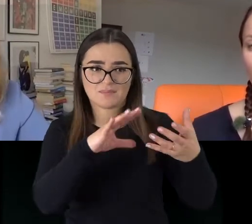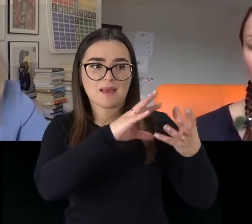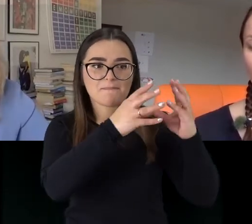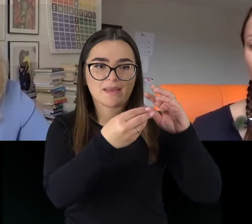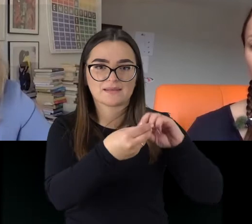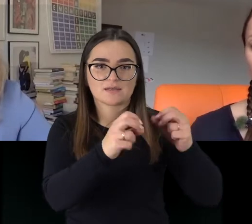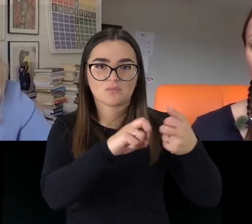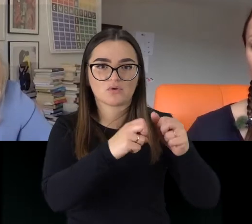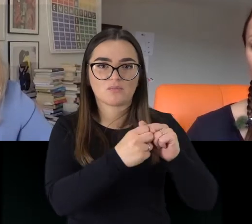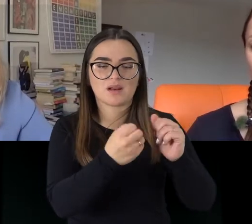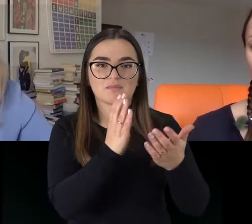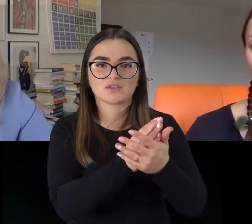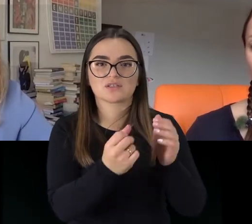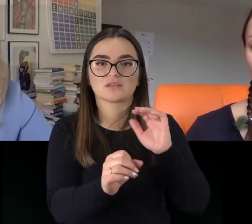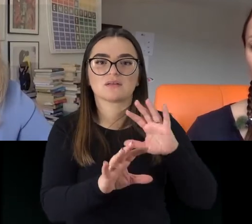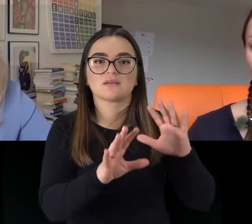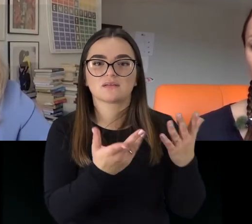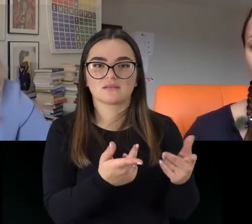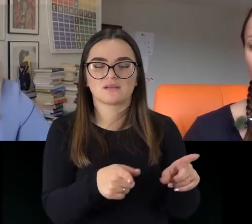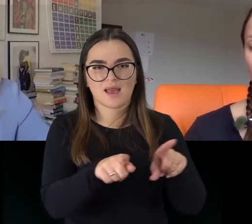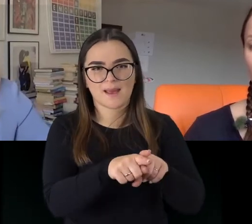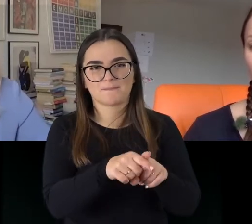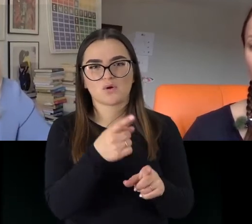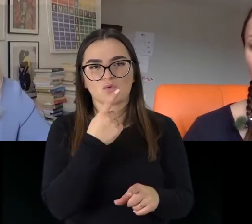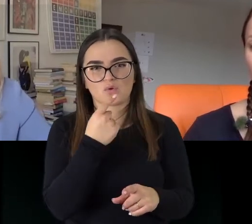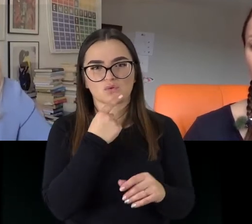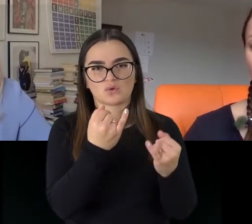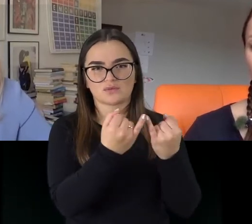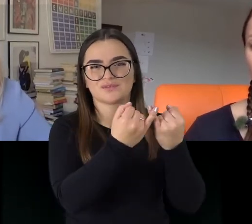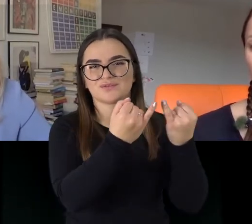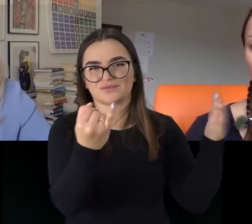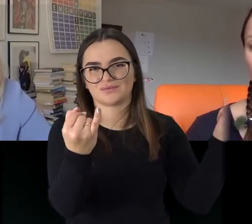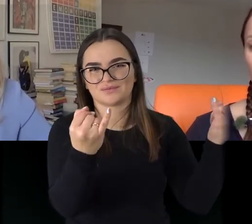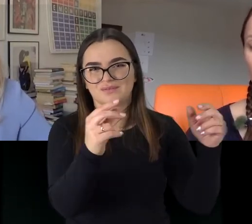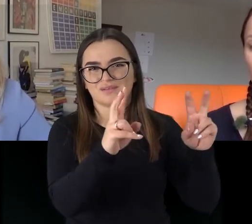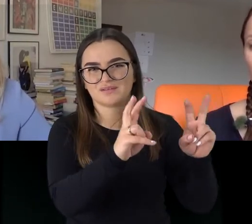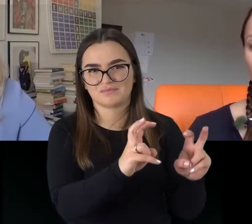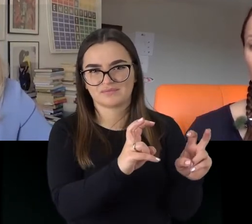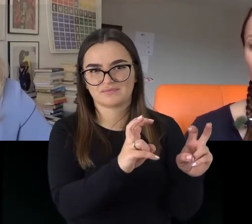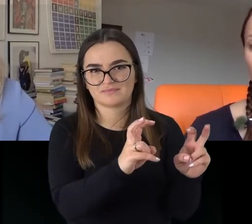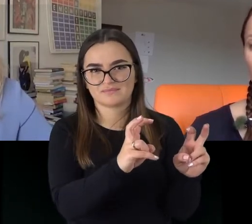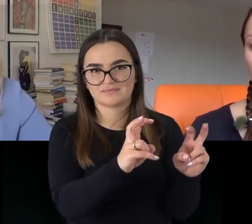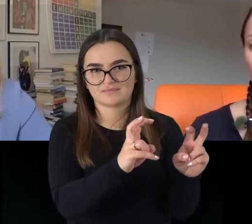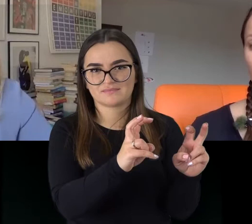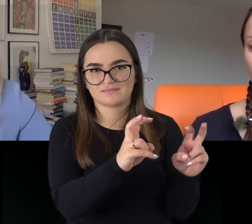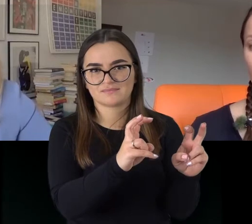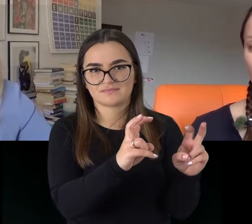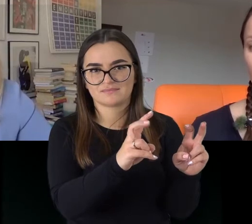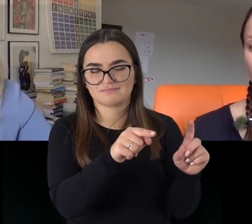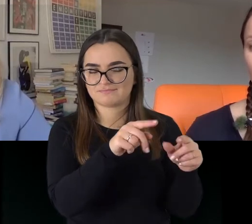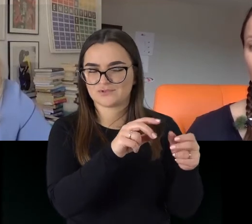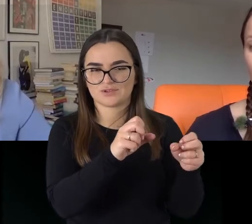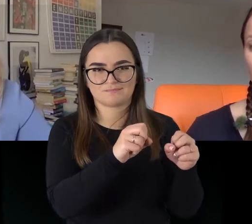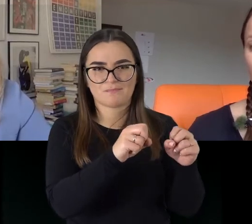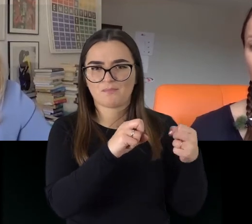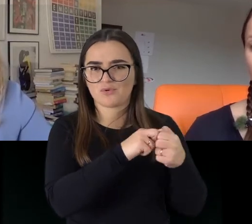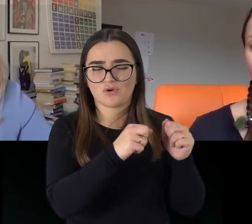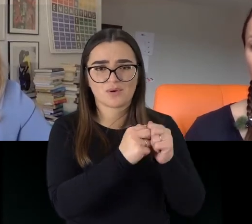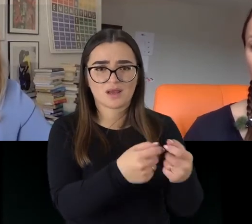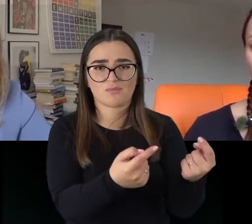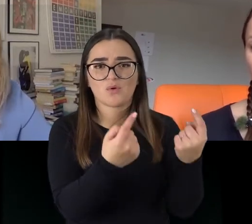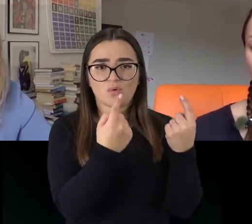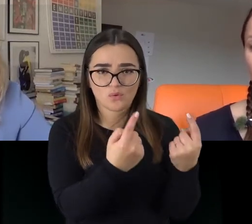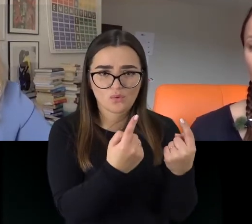yra vienas. Ir tai yra kaip raudonas siūlas, kuris yra, nu toks yra, man atrodo, kad tragiškiausias visoje